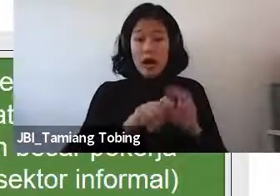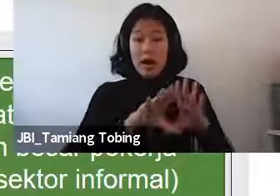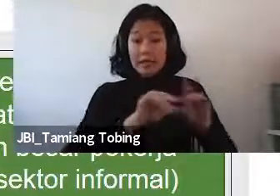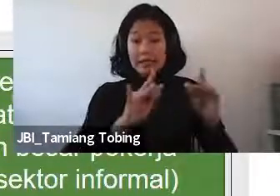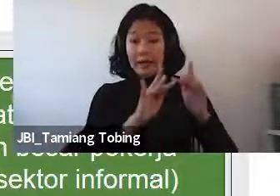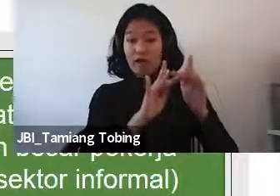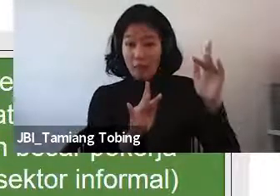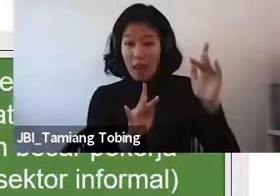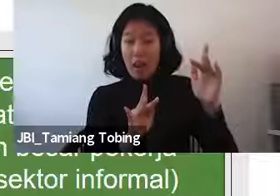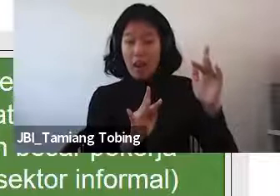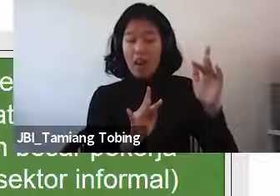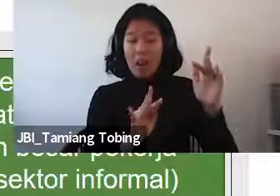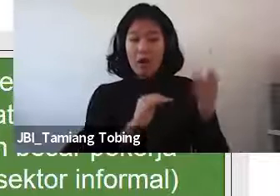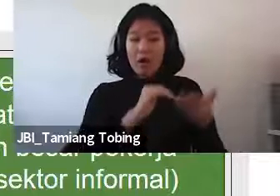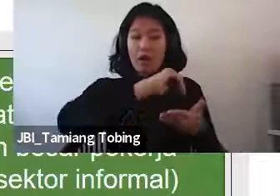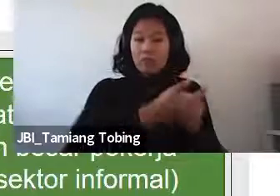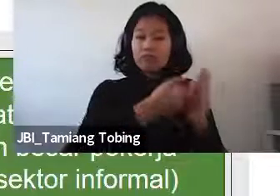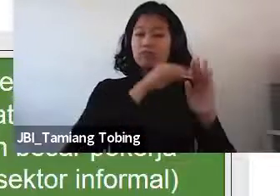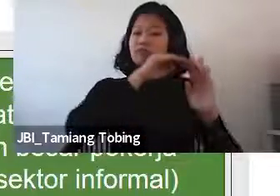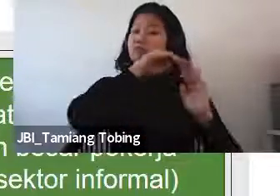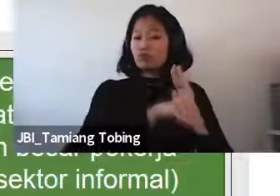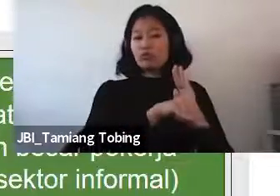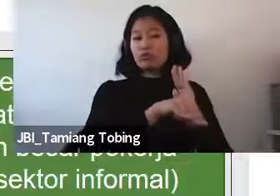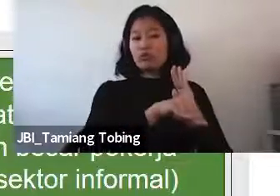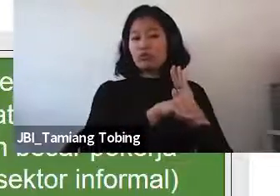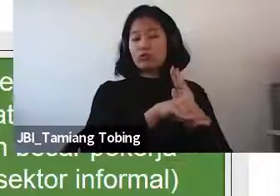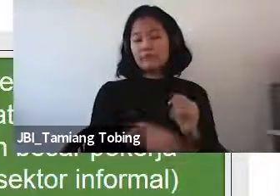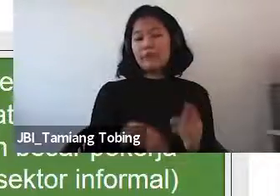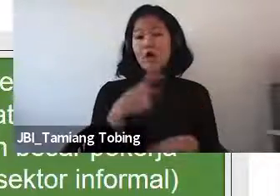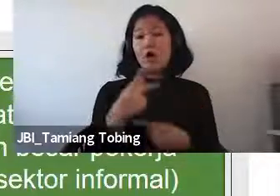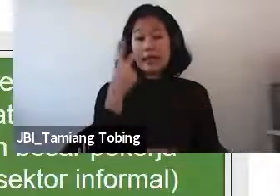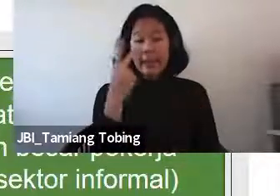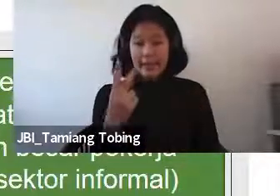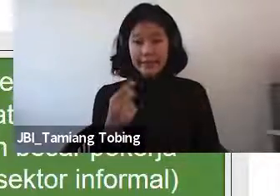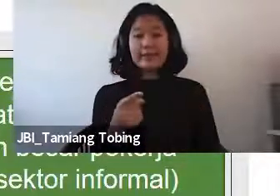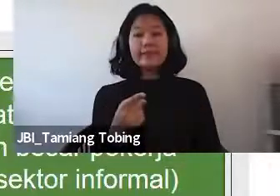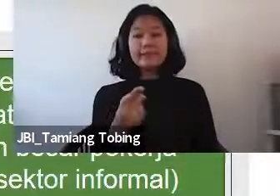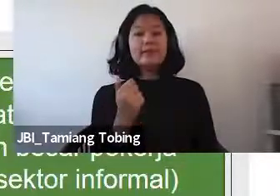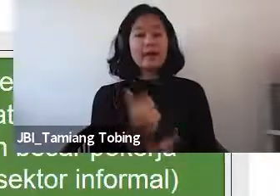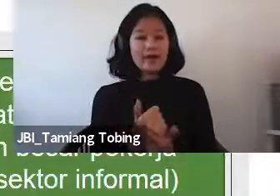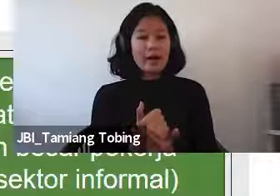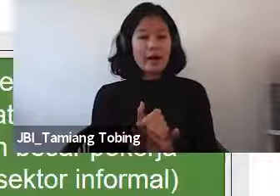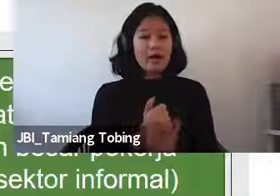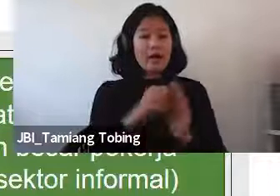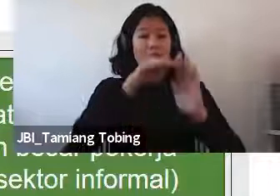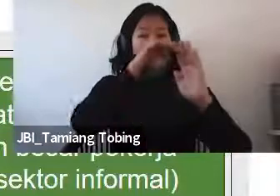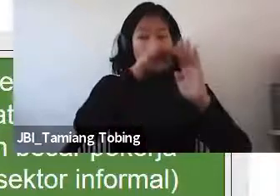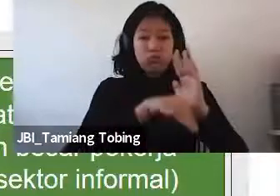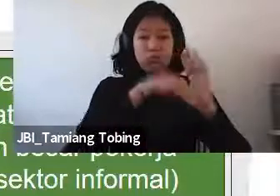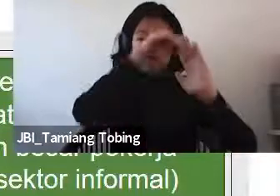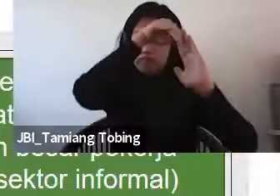informal di sisi yang lain mengalami penurunan. Dan kalau kita lihat ternyata angkanya cukup fantastis